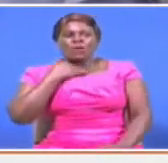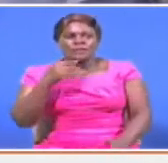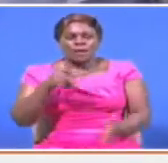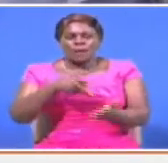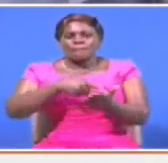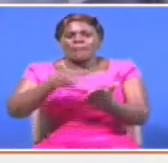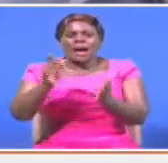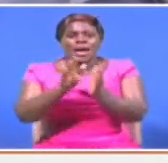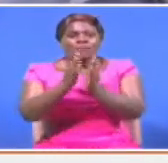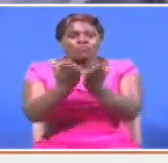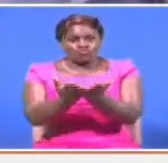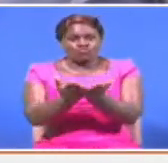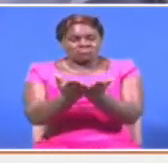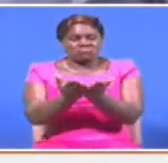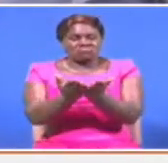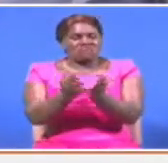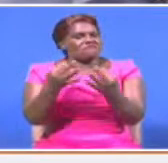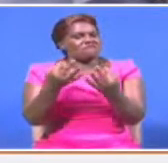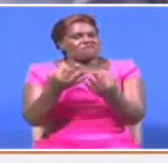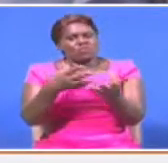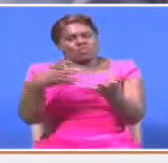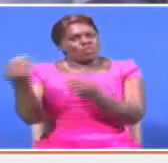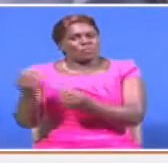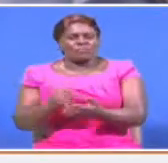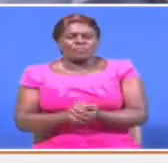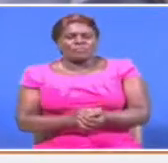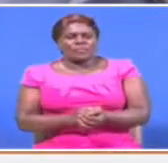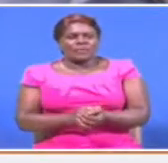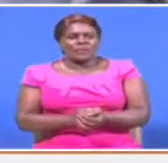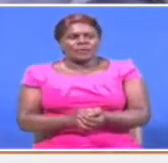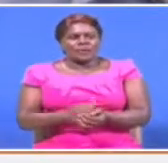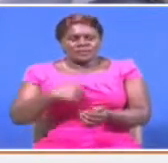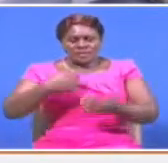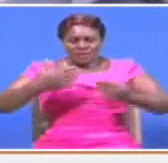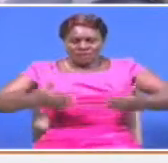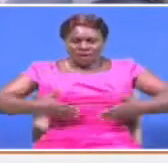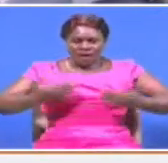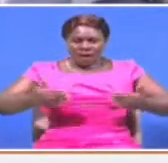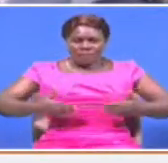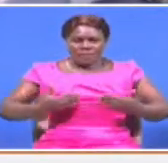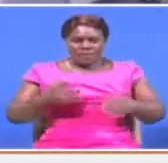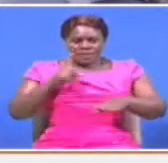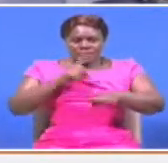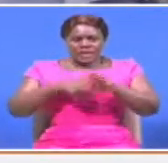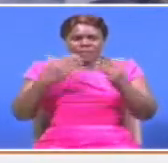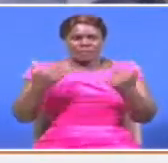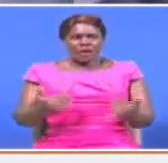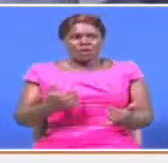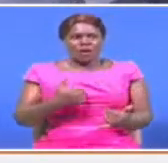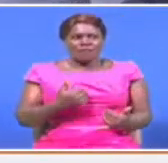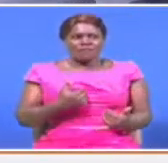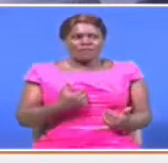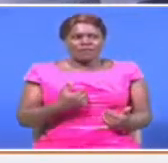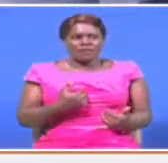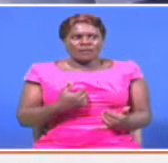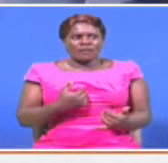and purchase library, the books. And we are happy that this season we have actually